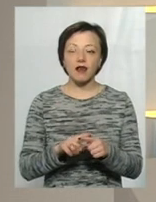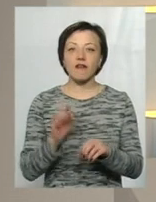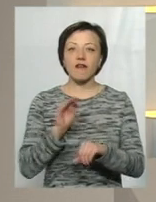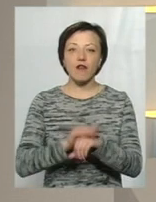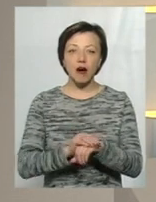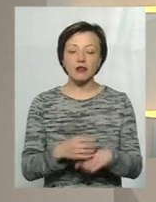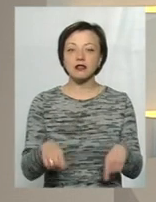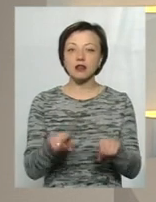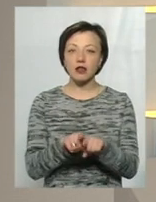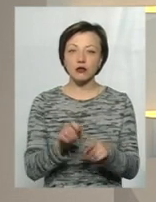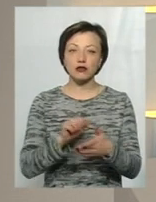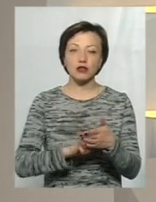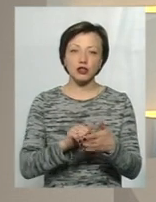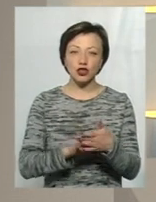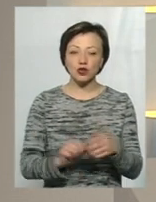також причиною, що